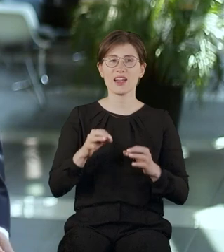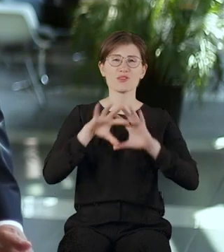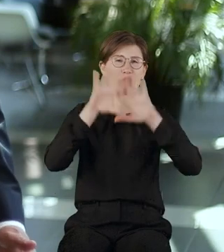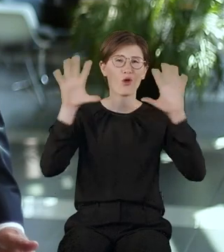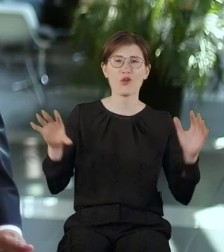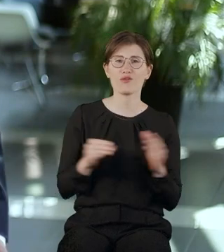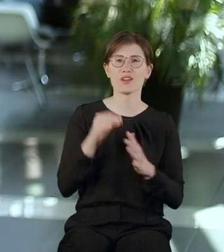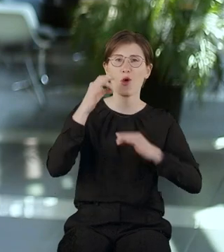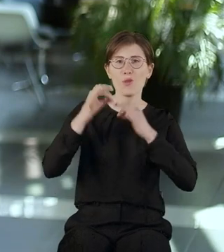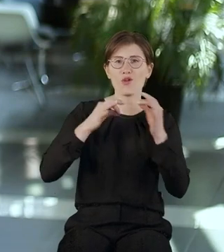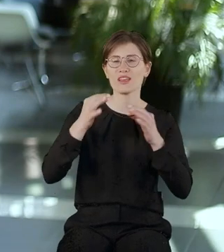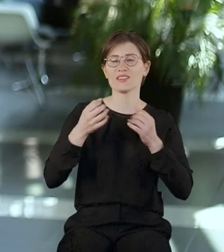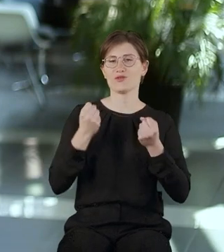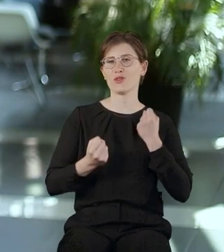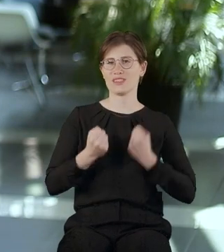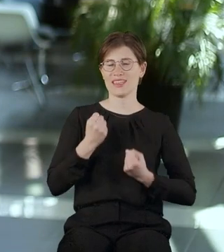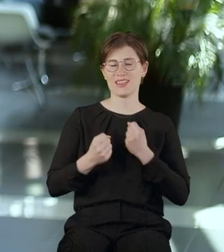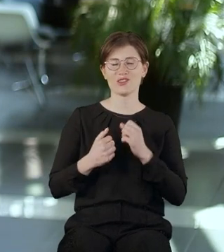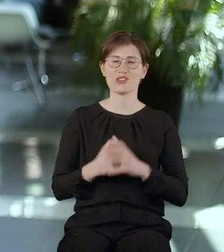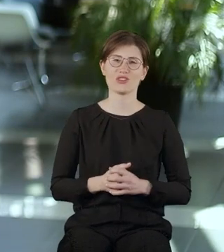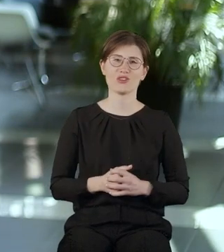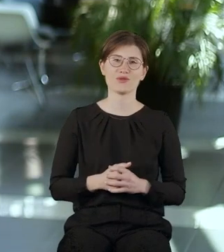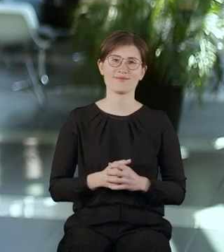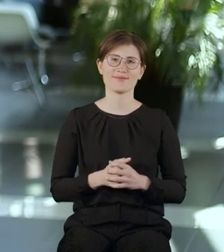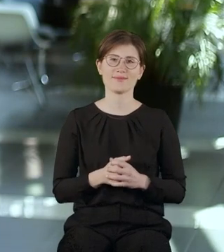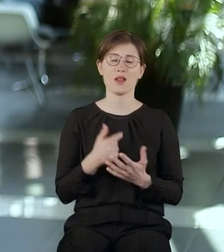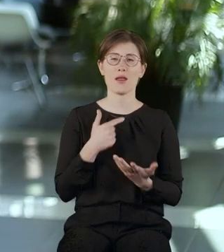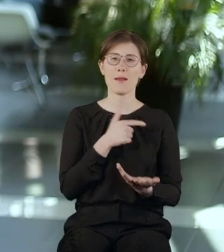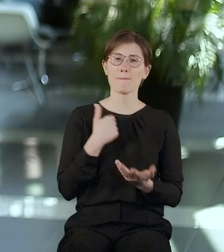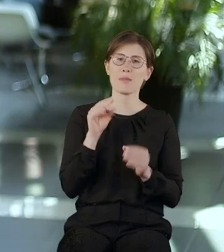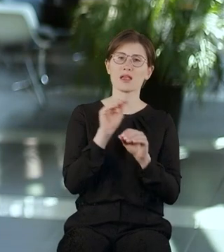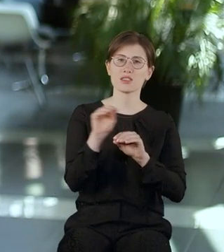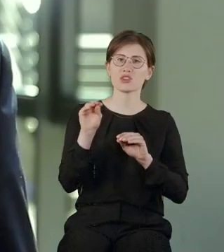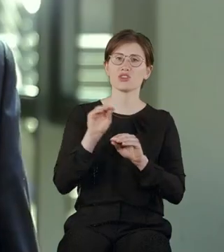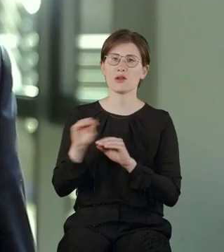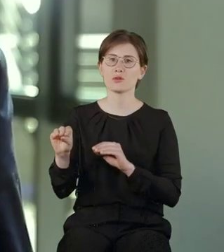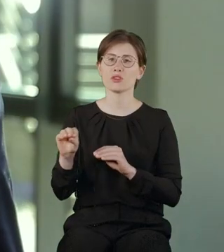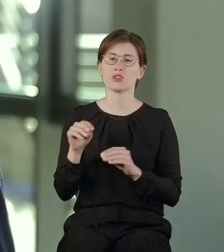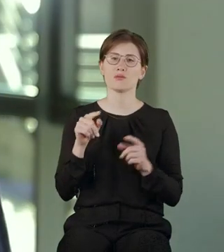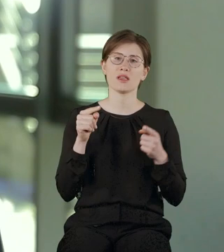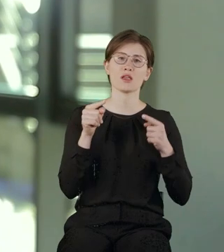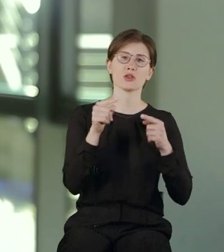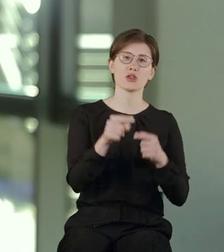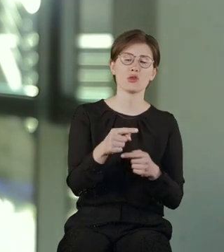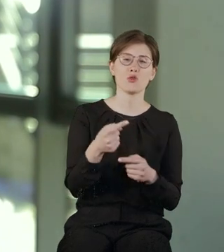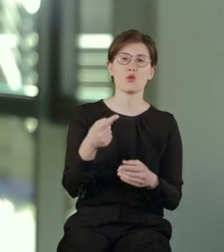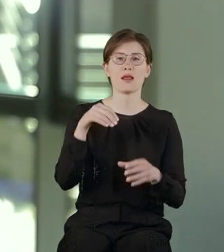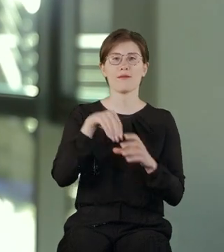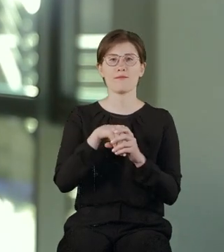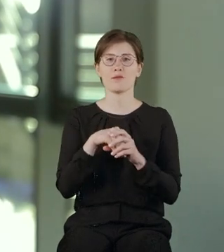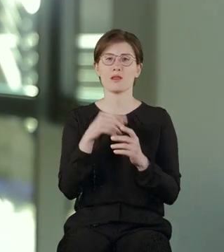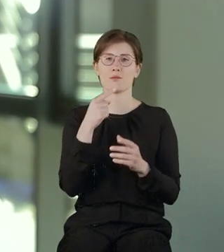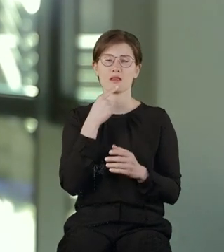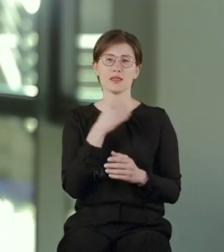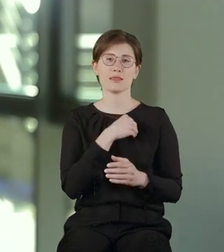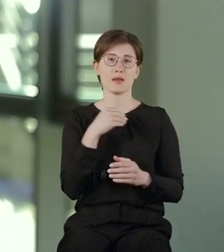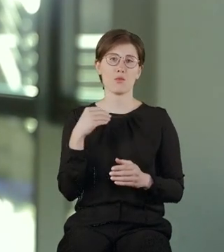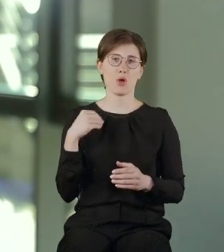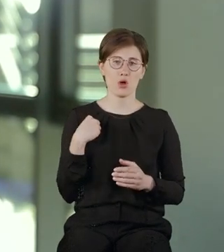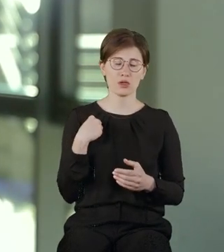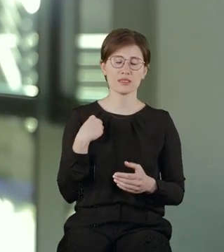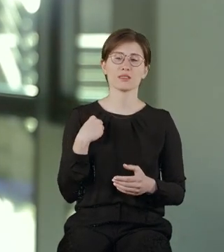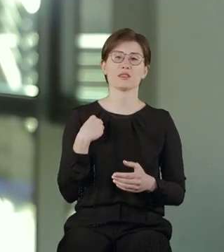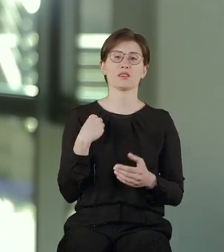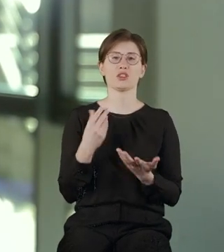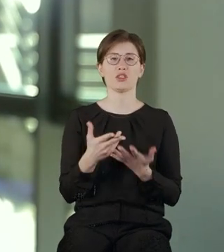o wszystkich naraz. Kształcimy w zakresie kierunków związanych z językiem ojczystym, jak